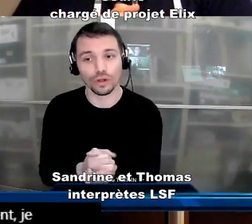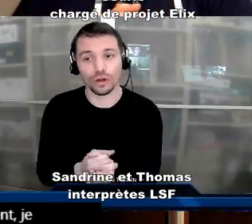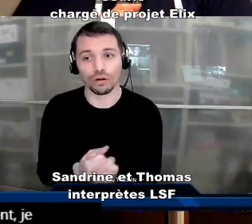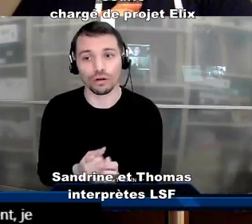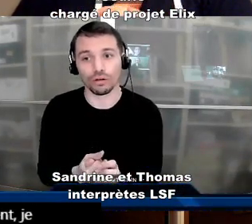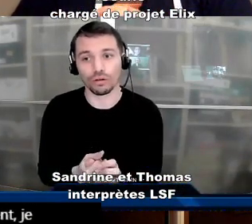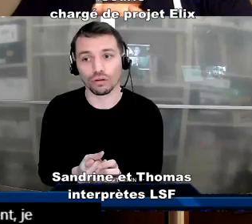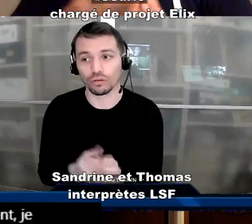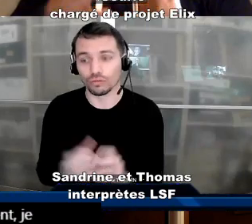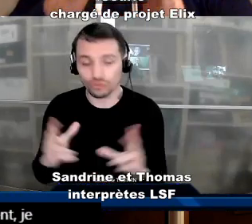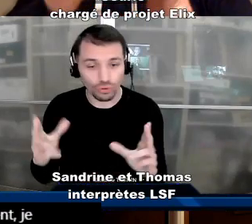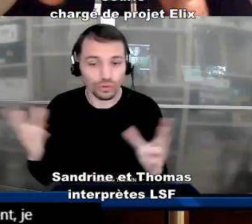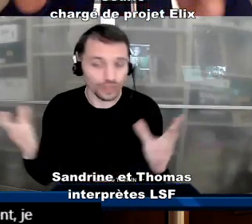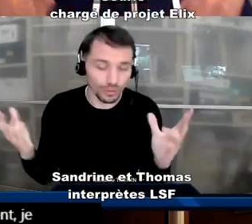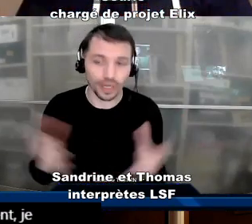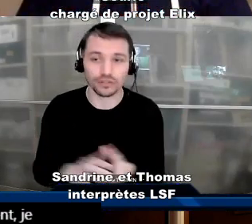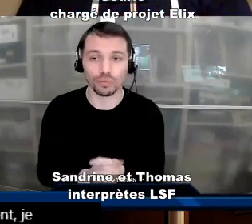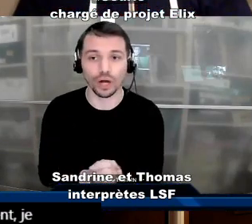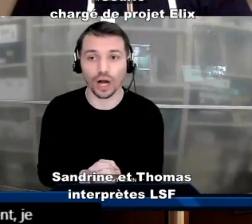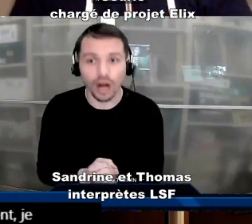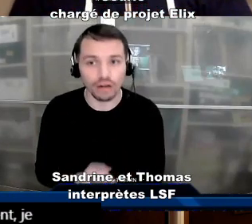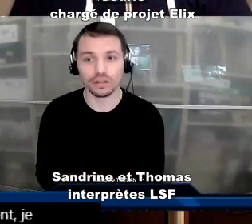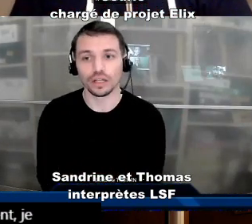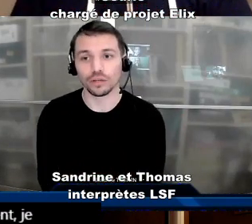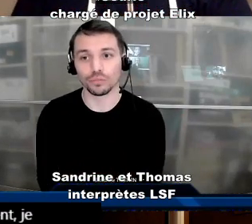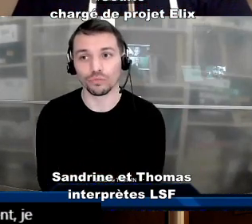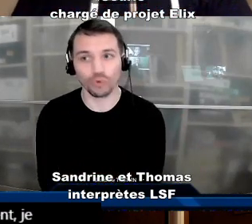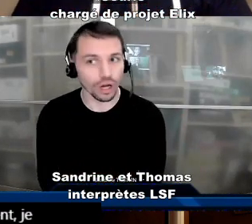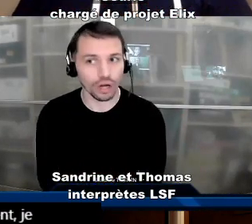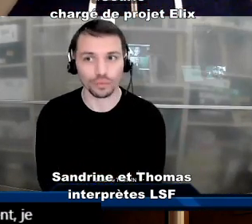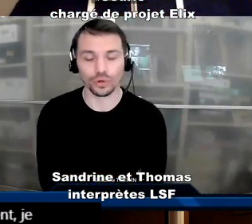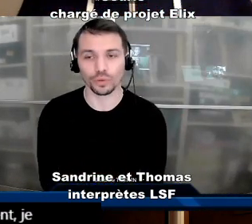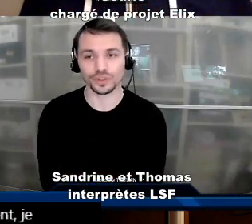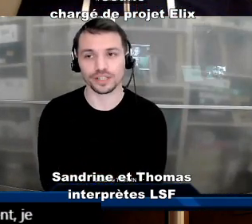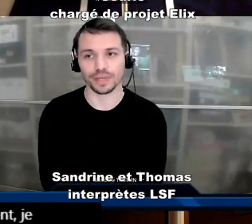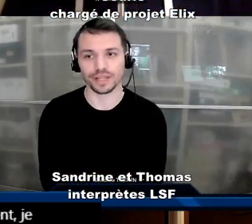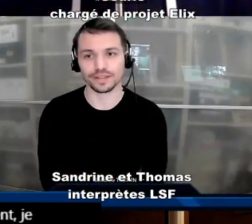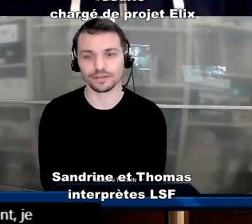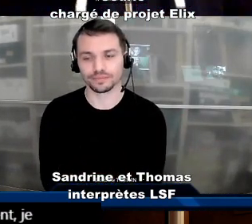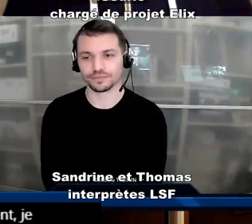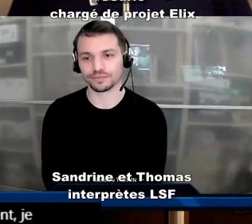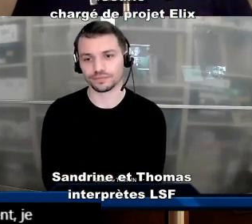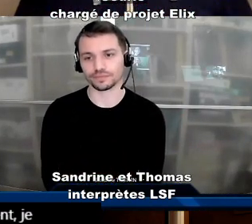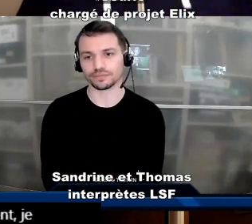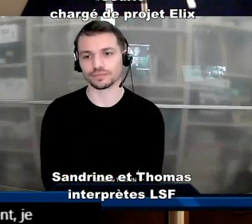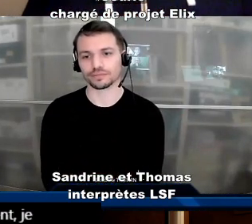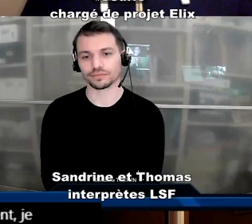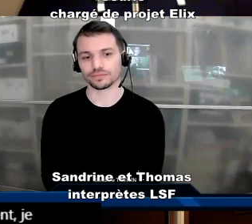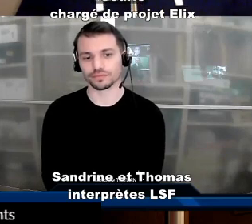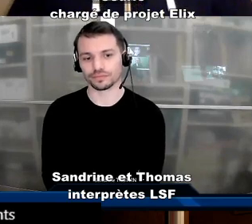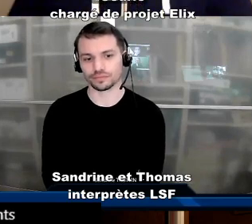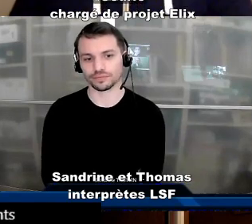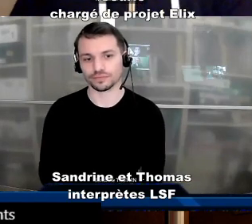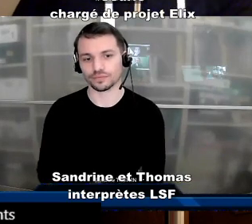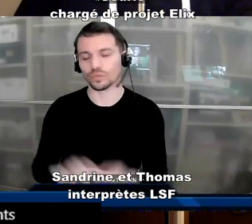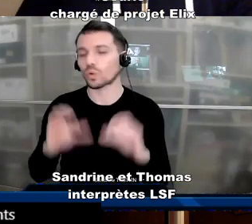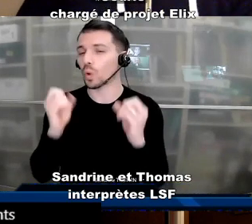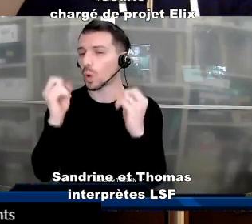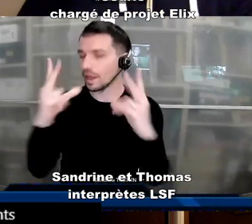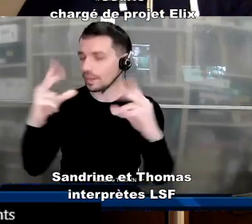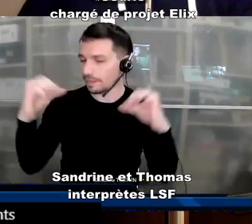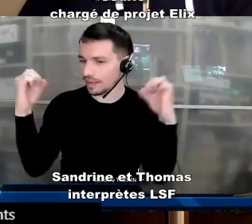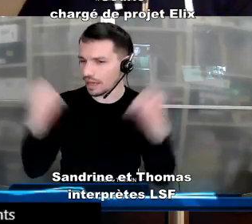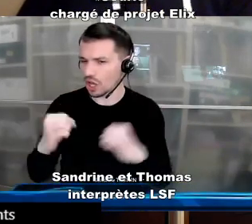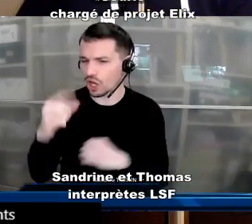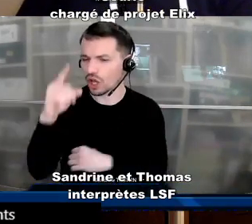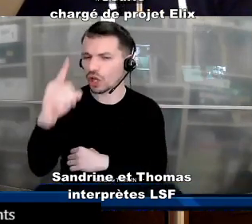prévu, sur le niveau, par exemple, 1-1. Voilà un peu comment ça se passe. Ok. Les